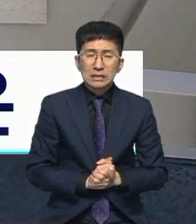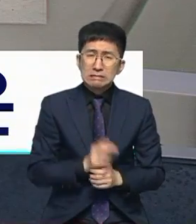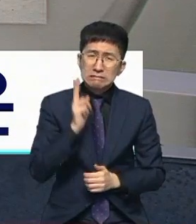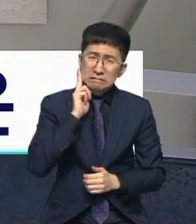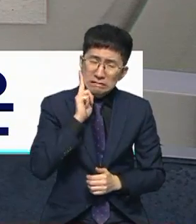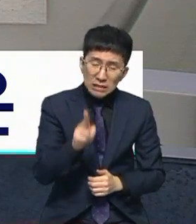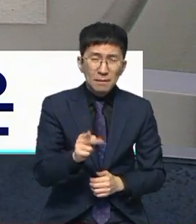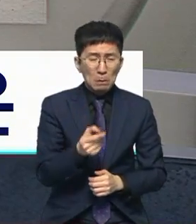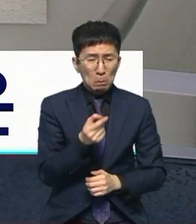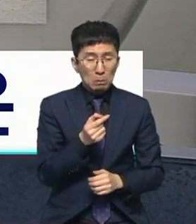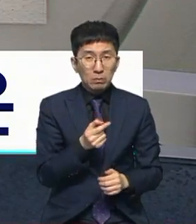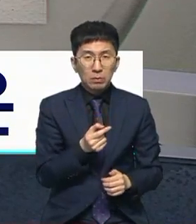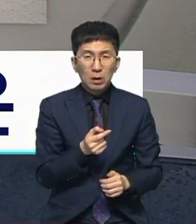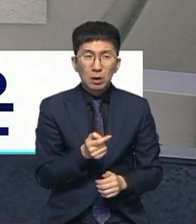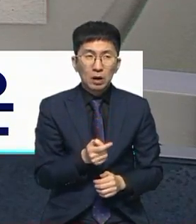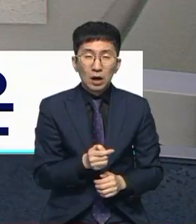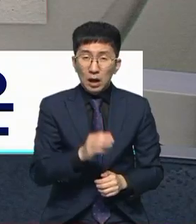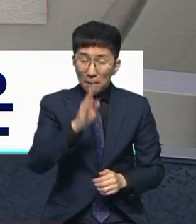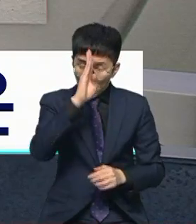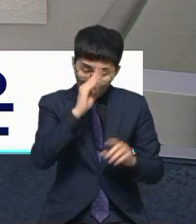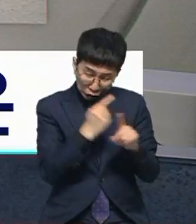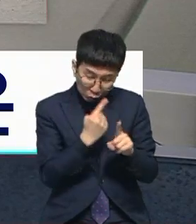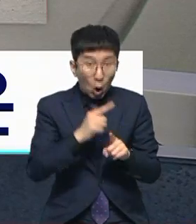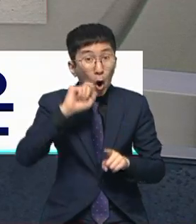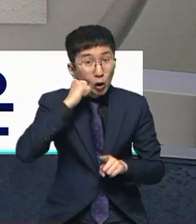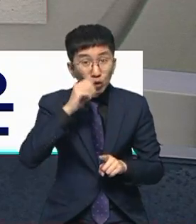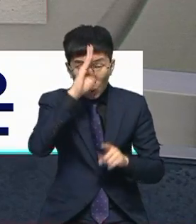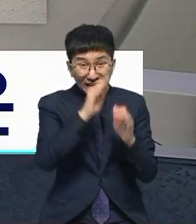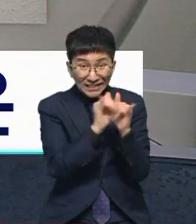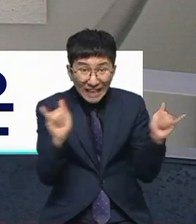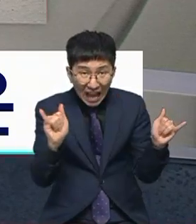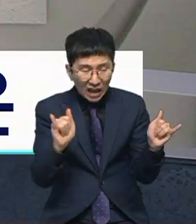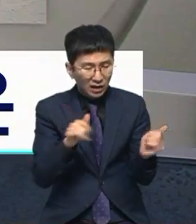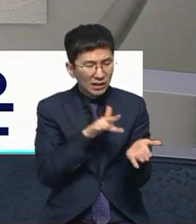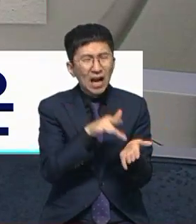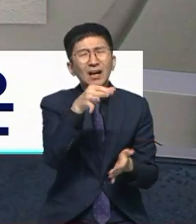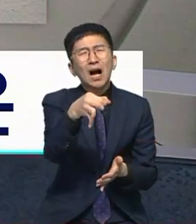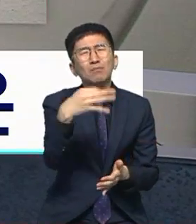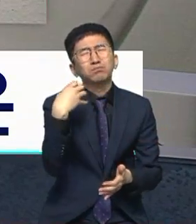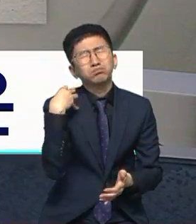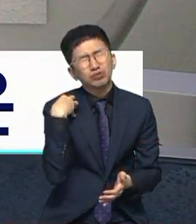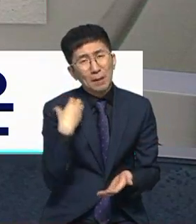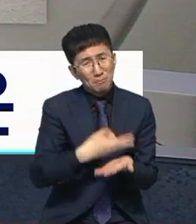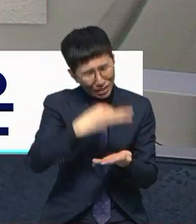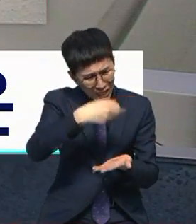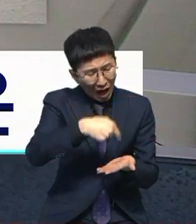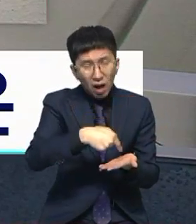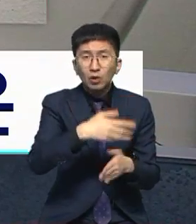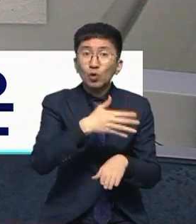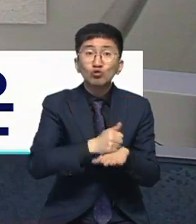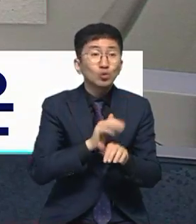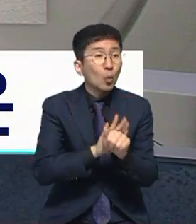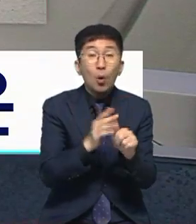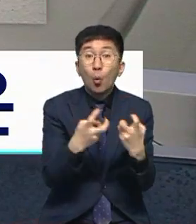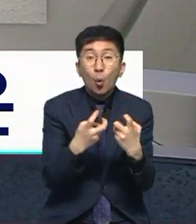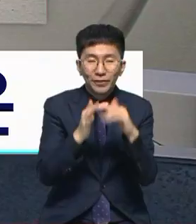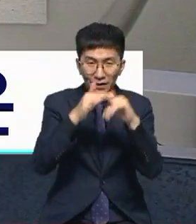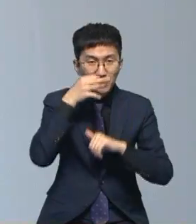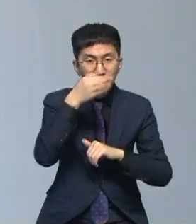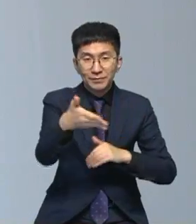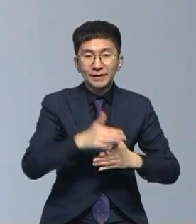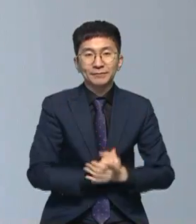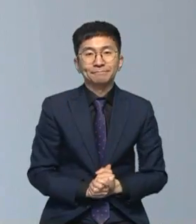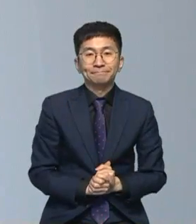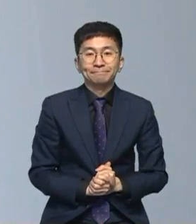환자들의 값비싼 약값 부담을 어떻게 덜어주려 하는지 살펴보겠습니다. 조동찬 의학전문기자입니다.